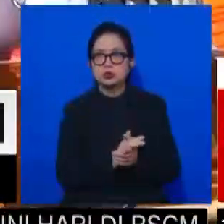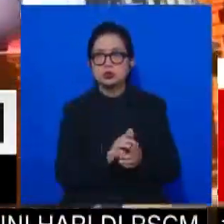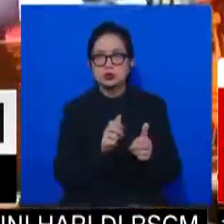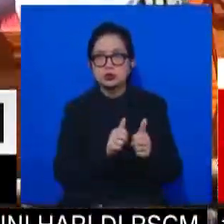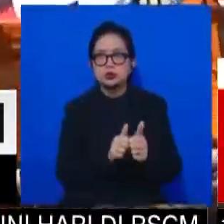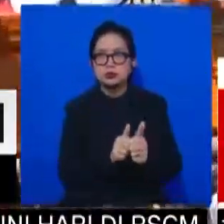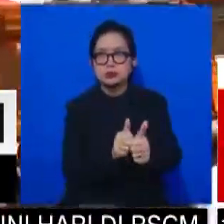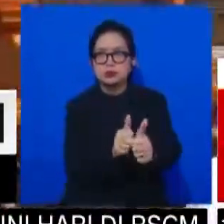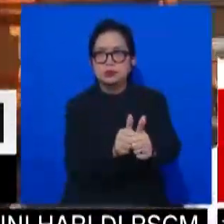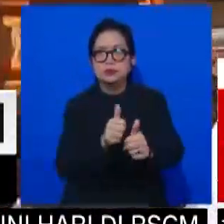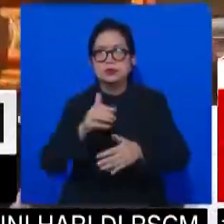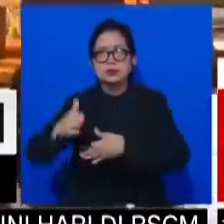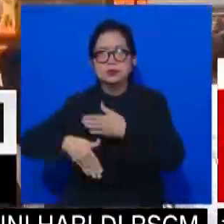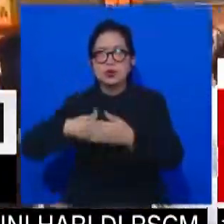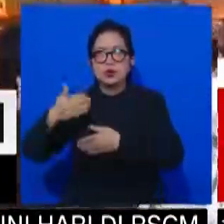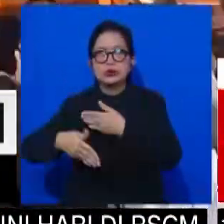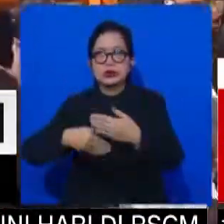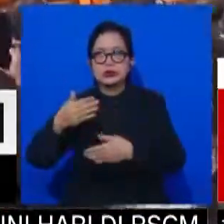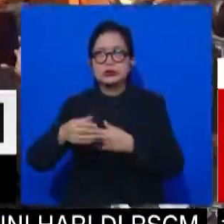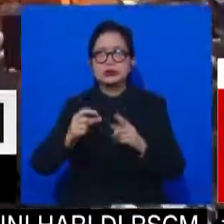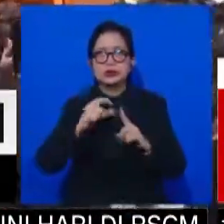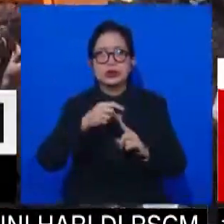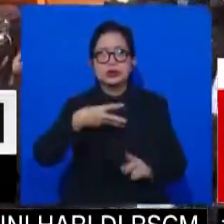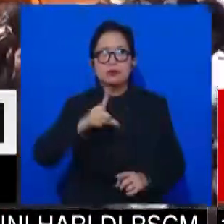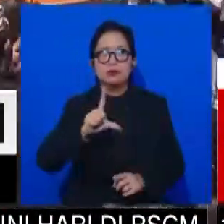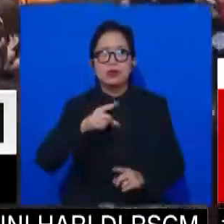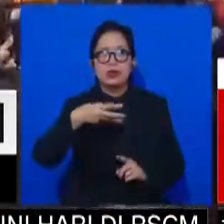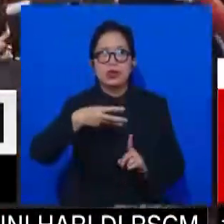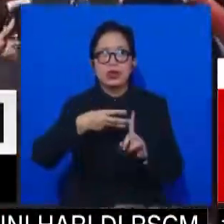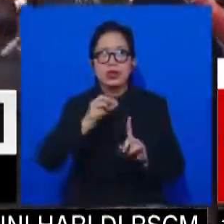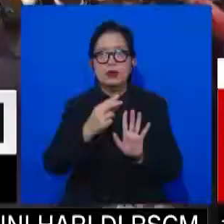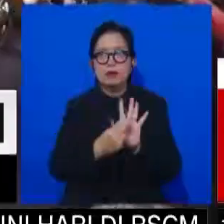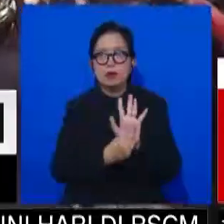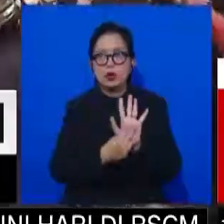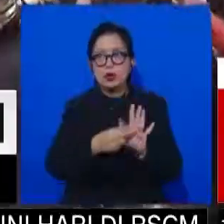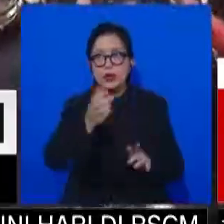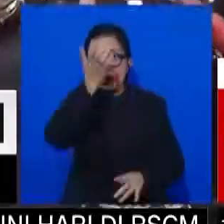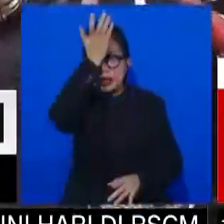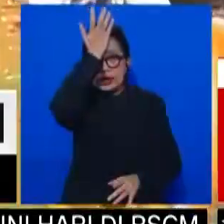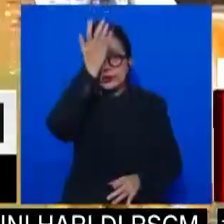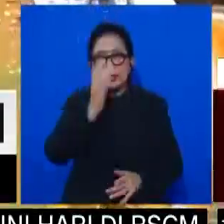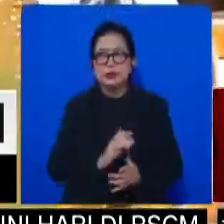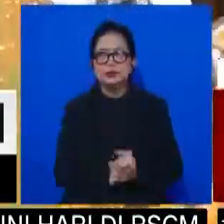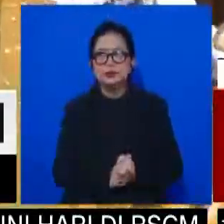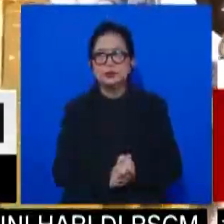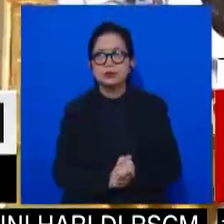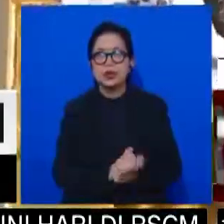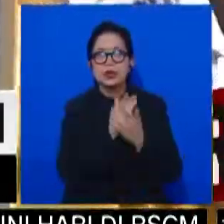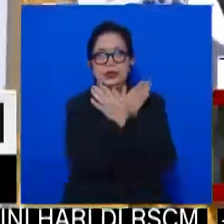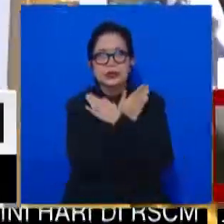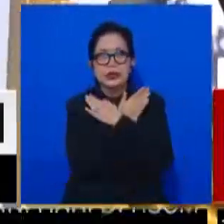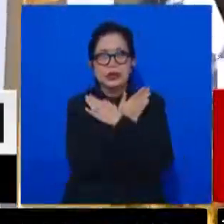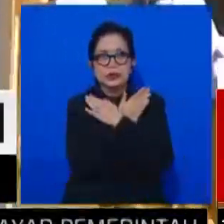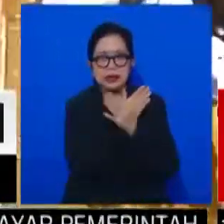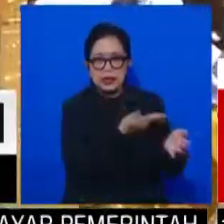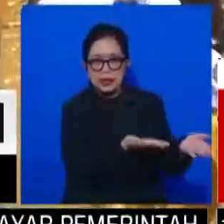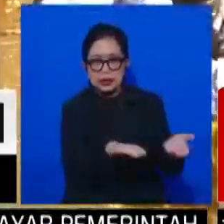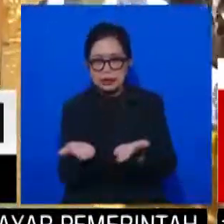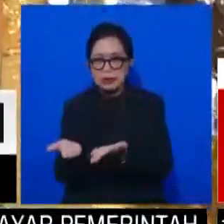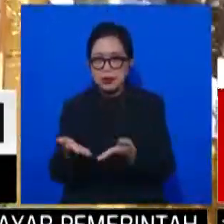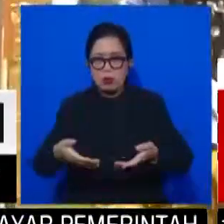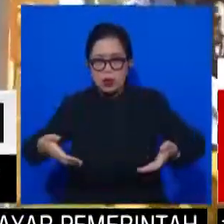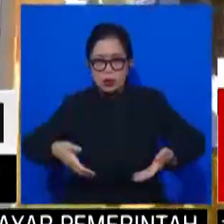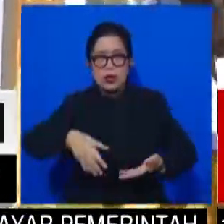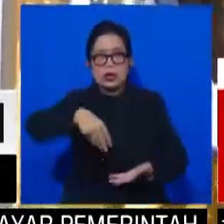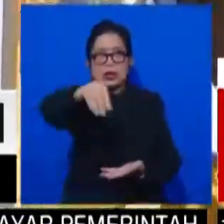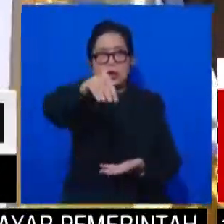pelebon Raja Denpasar ke-9, Ida Cokorda Ngurah Jambe Pemecutan. Jenazah Raja dibawa menuju kuburan dengan menggunakan